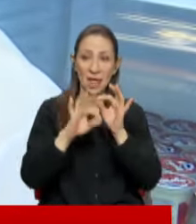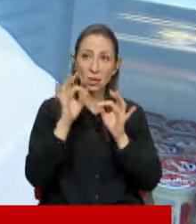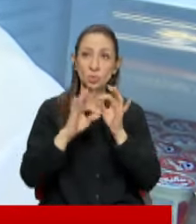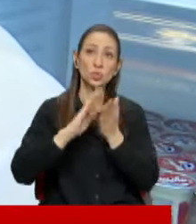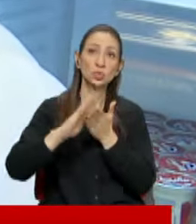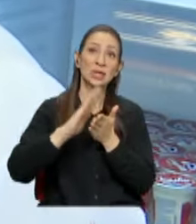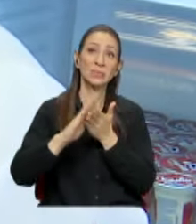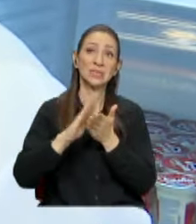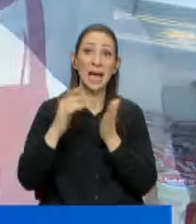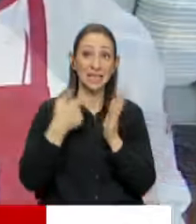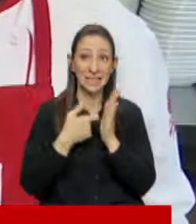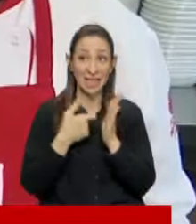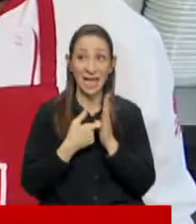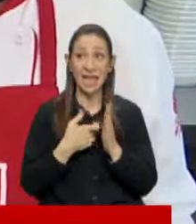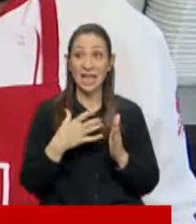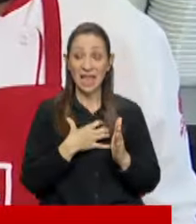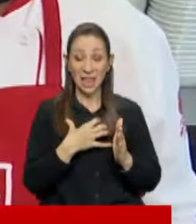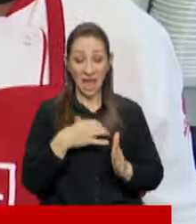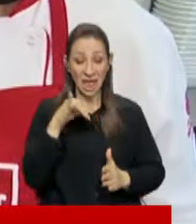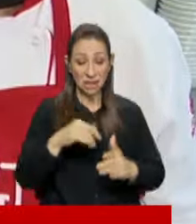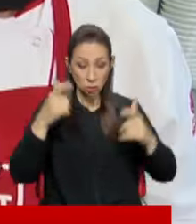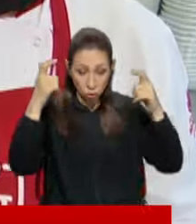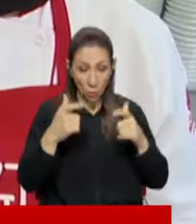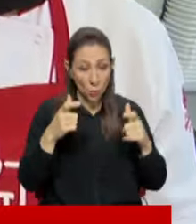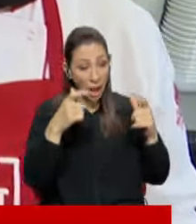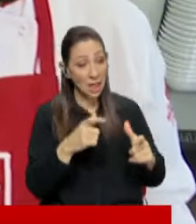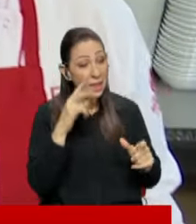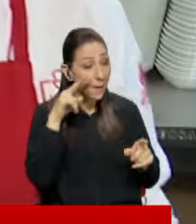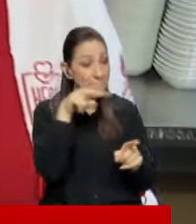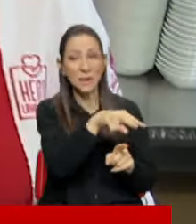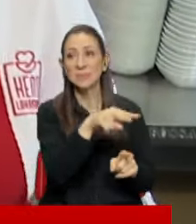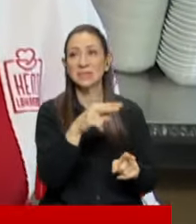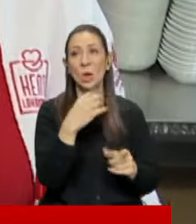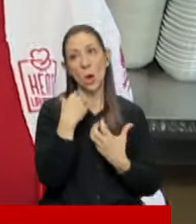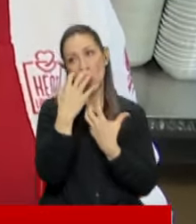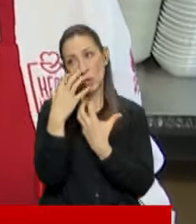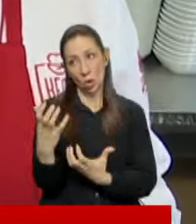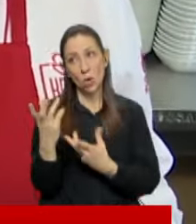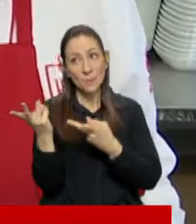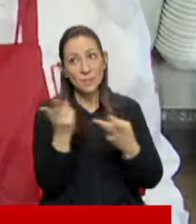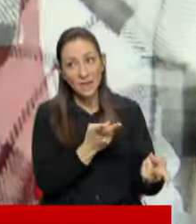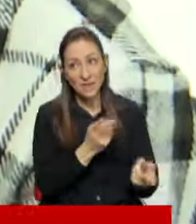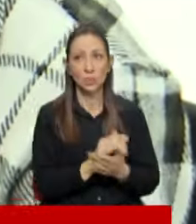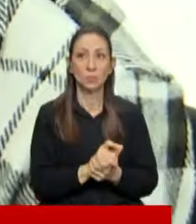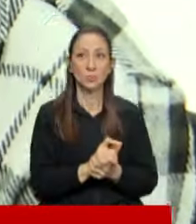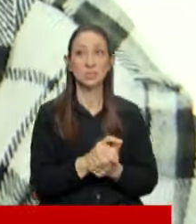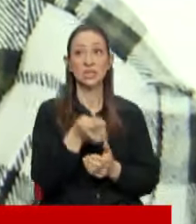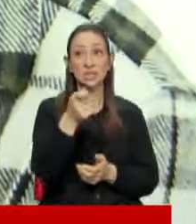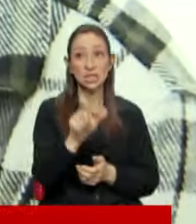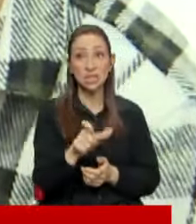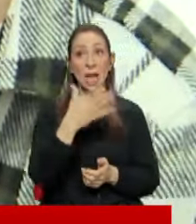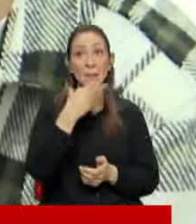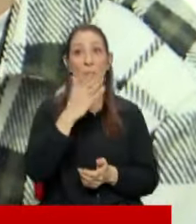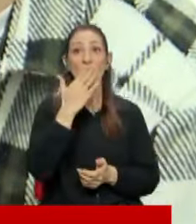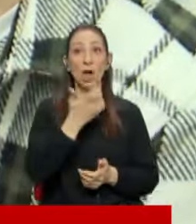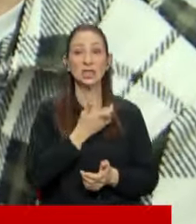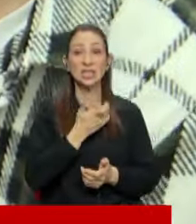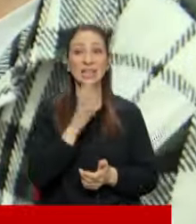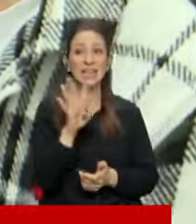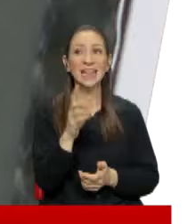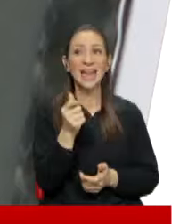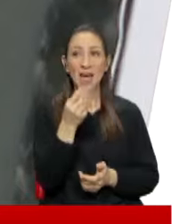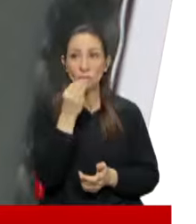ekonomisini düzeltmesi adına kendi esas sorumluluk alanına dönmesini öneriyorum, davet ediyorum. İşçi, emekli ve öğrencinin 40